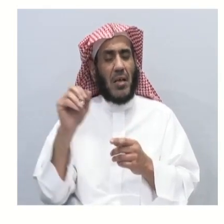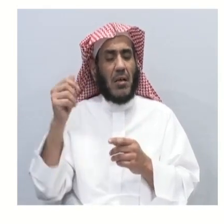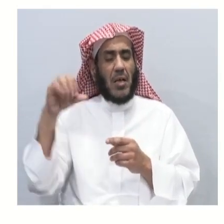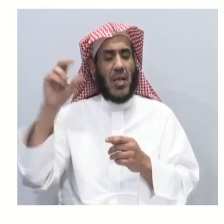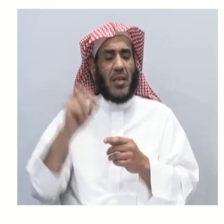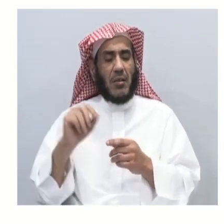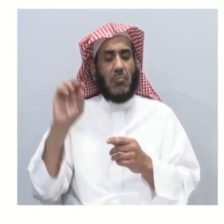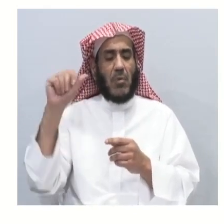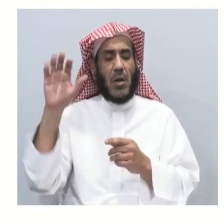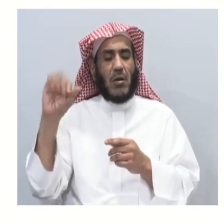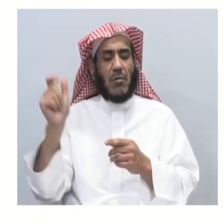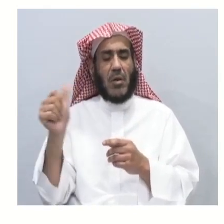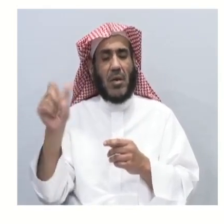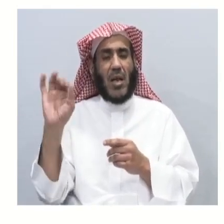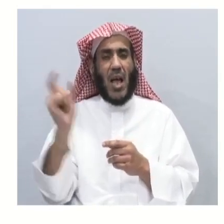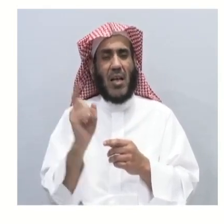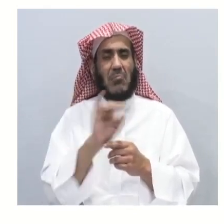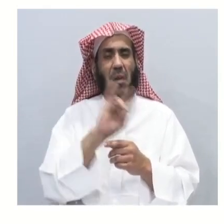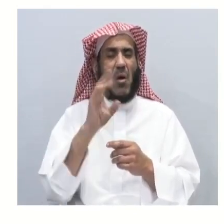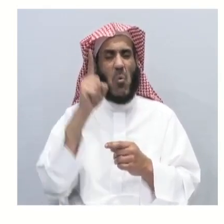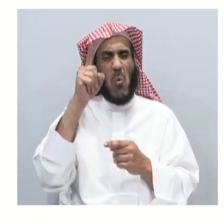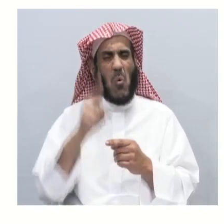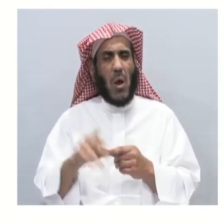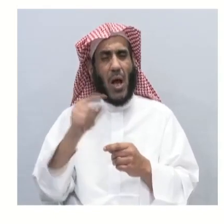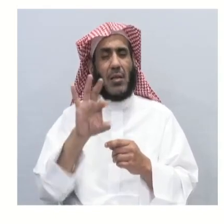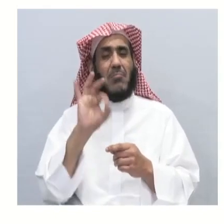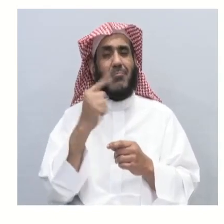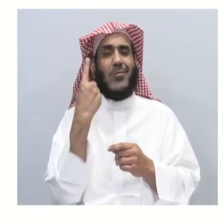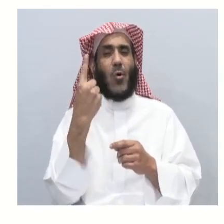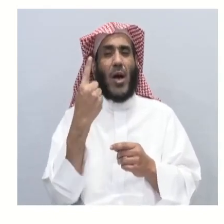لأن، لا، كتبت بشكل خاطئ.